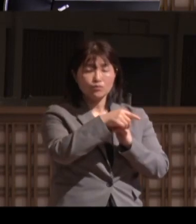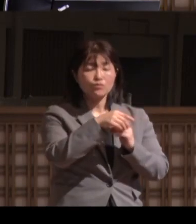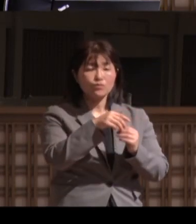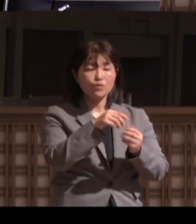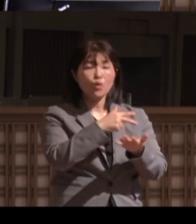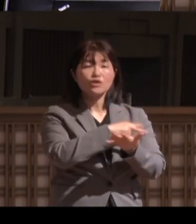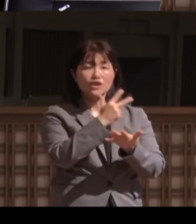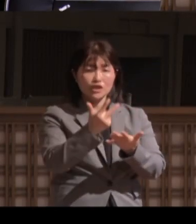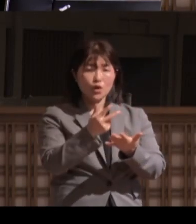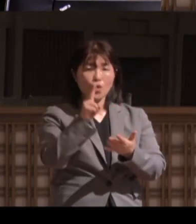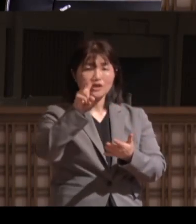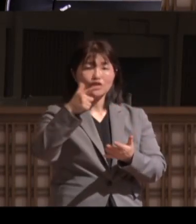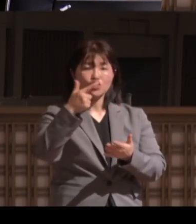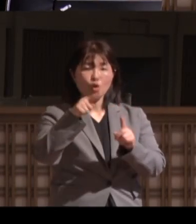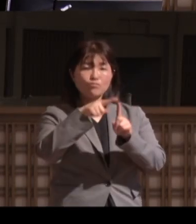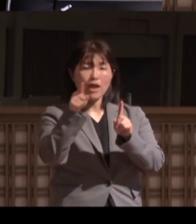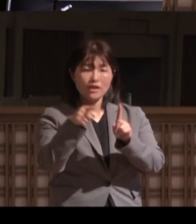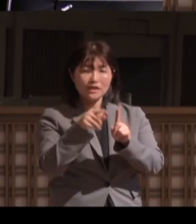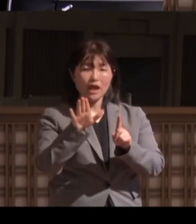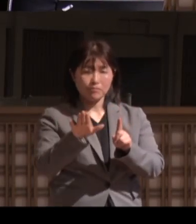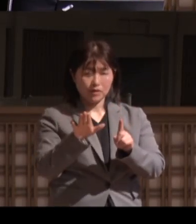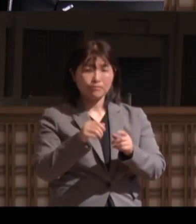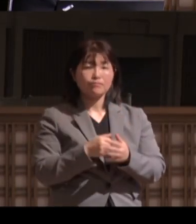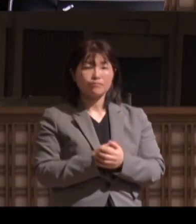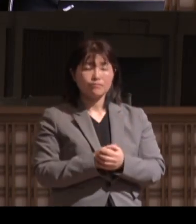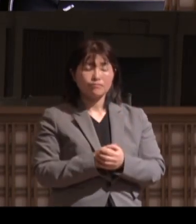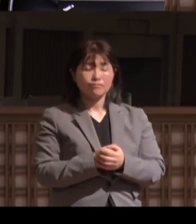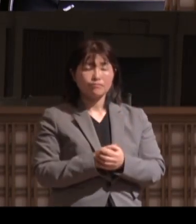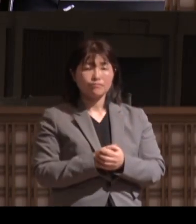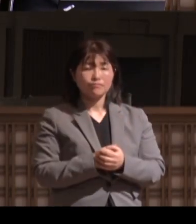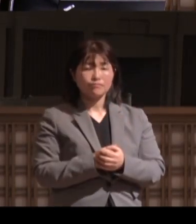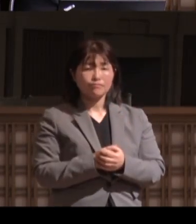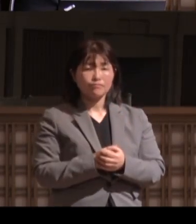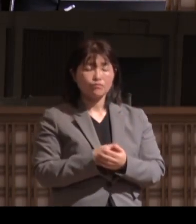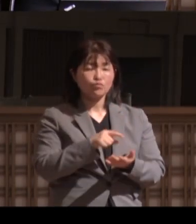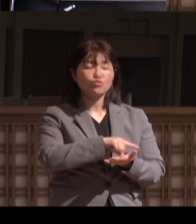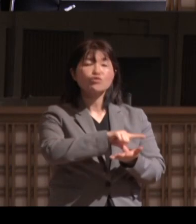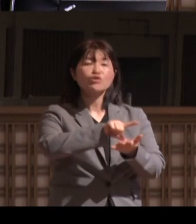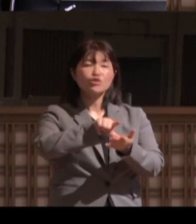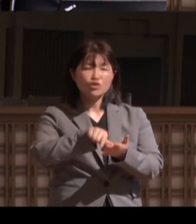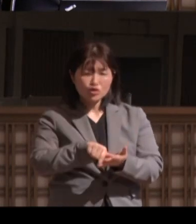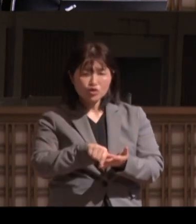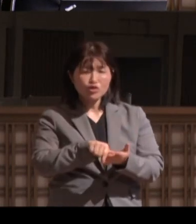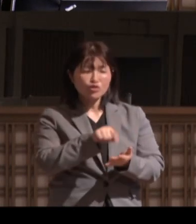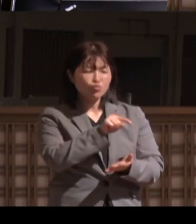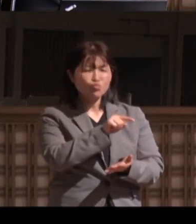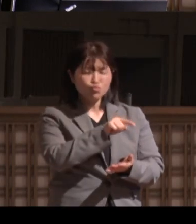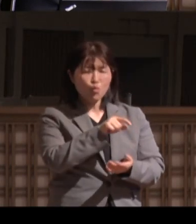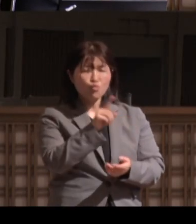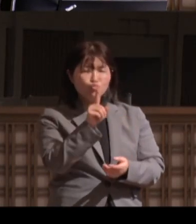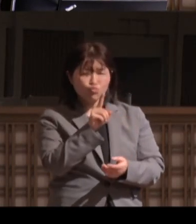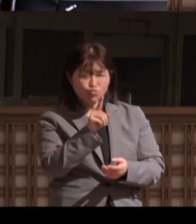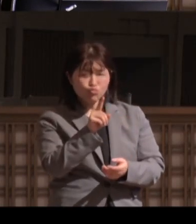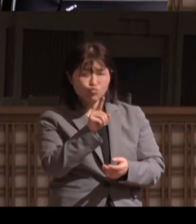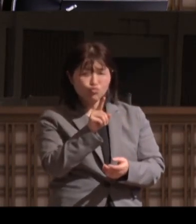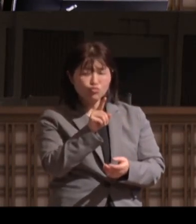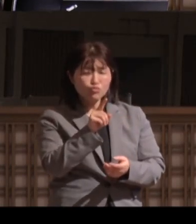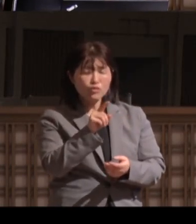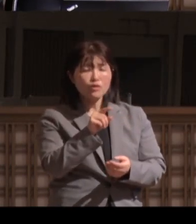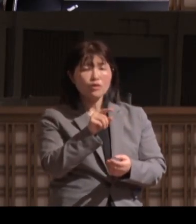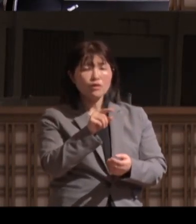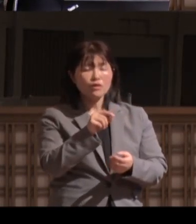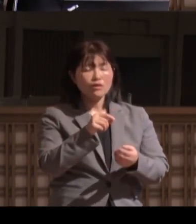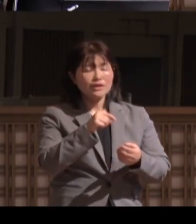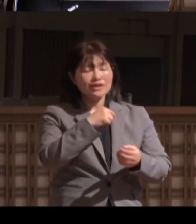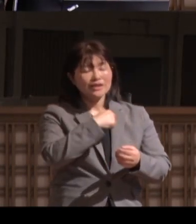でございます26ページですがえ地域をどうするっていうことを考えるとどうし